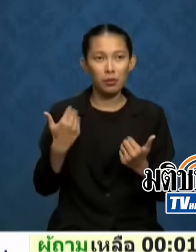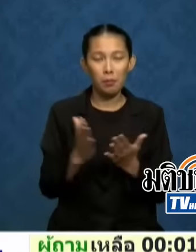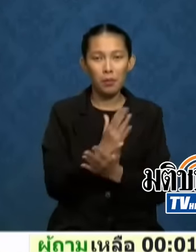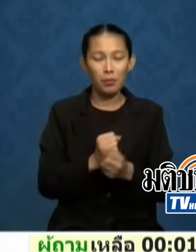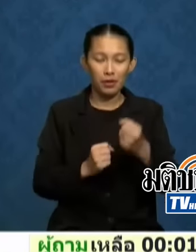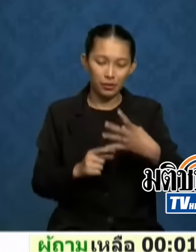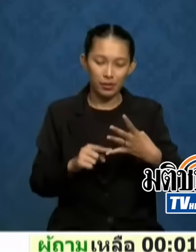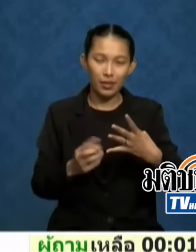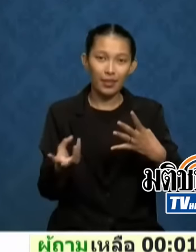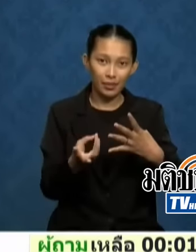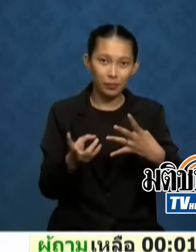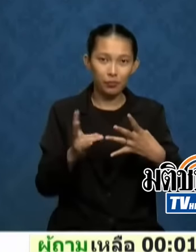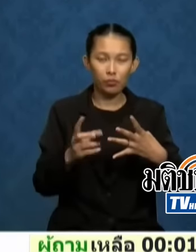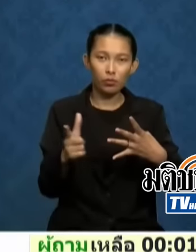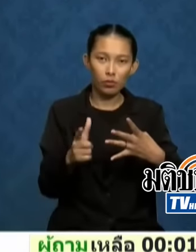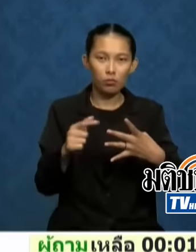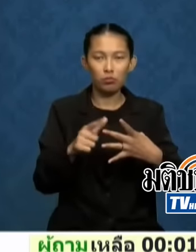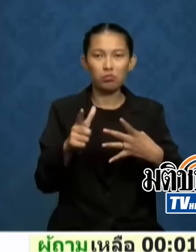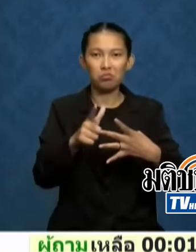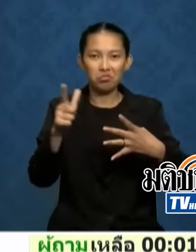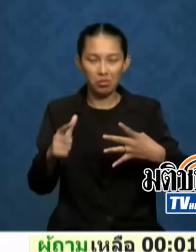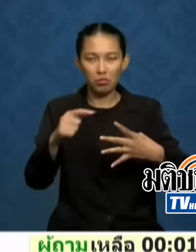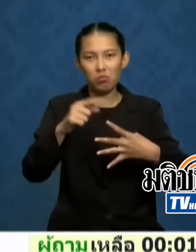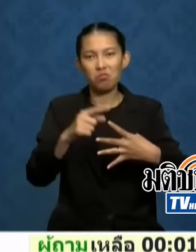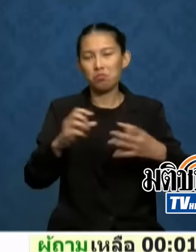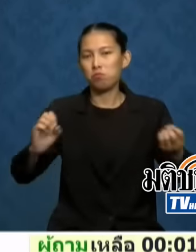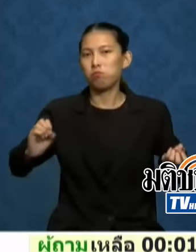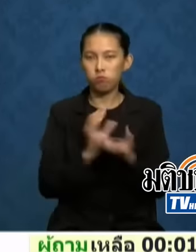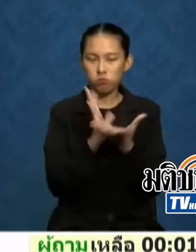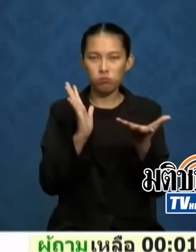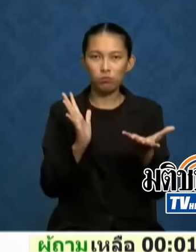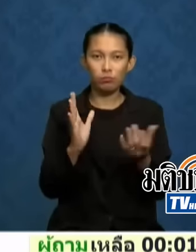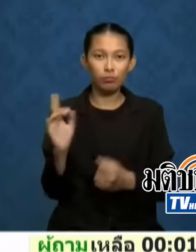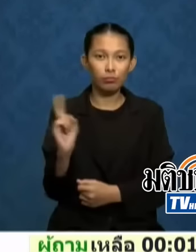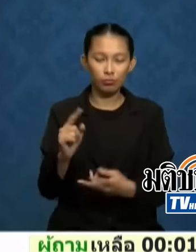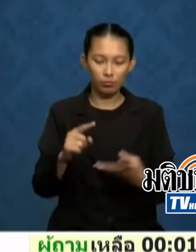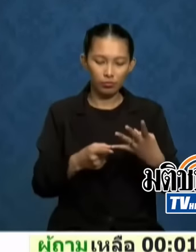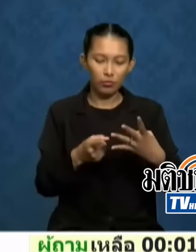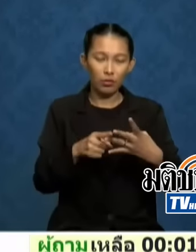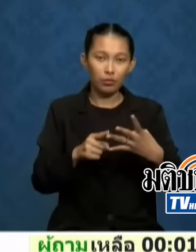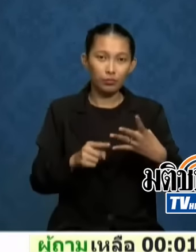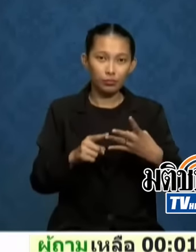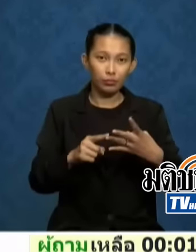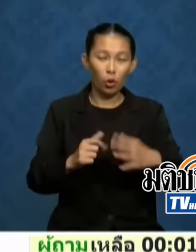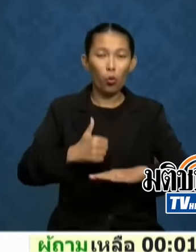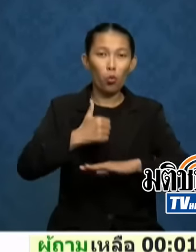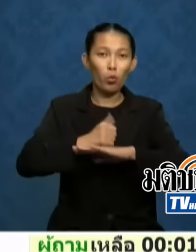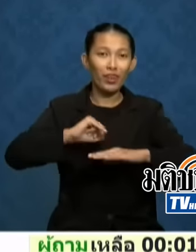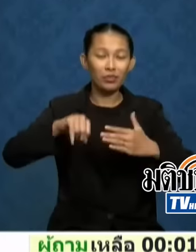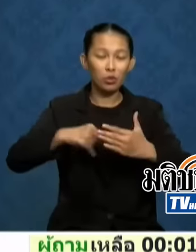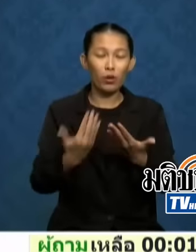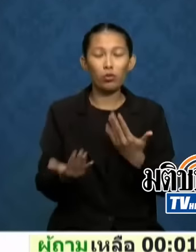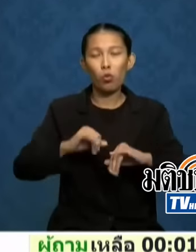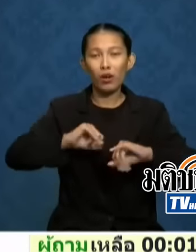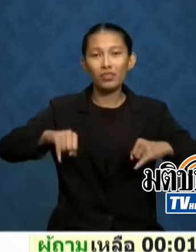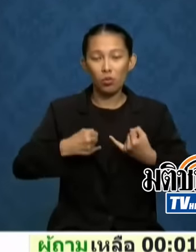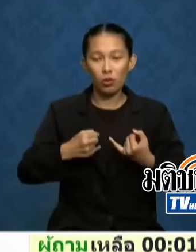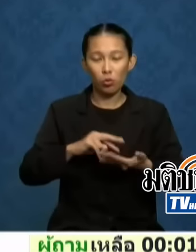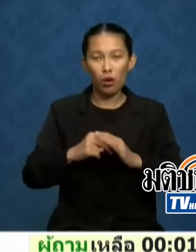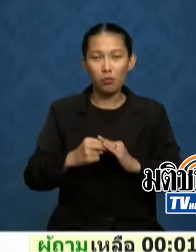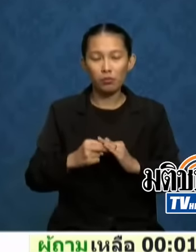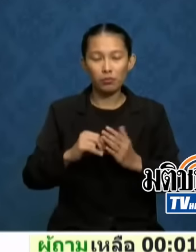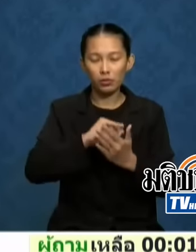ระดับเล็กระดับกลางระดับใหญ่และก็ระดับร้ายแรงที่สุด2ระดับแรกครับผู้ว่าราชการจังหวัดหรือว่าจังหวัดเนี่ยสามารถดูแลบริ